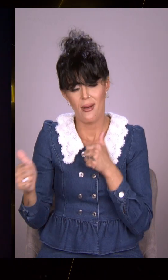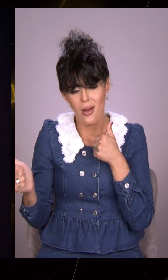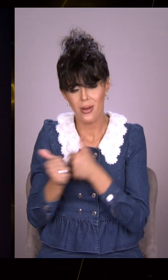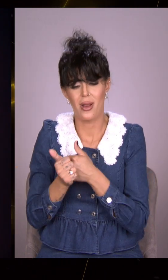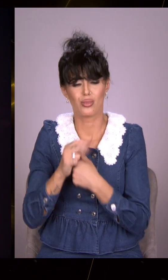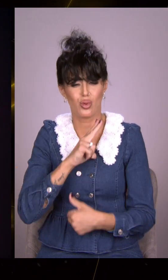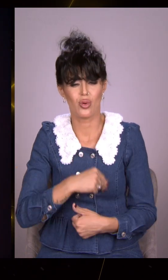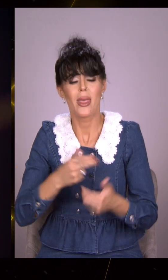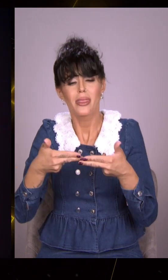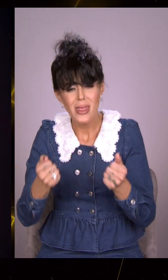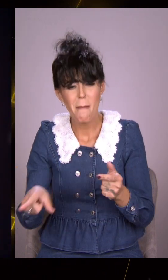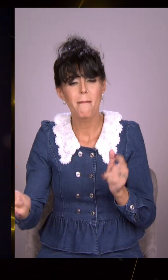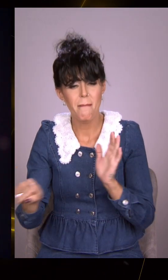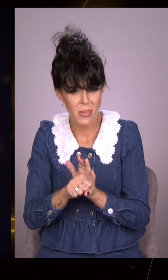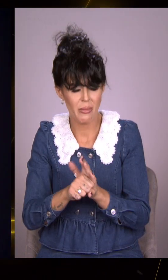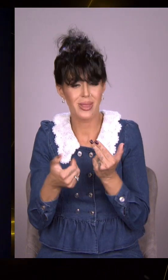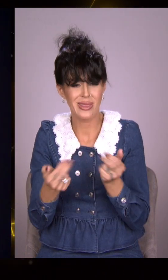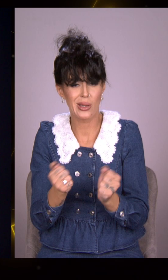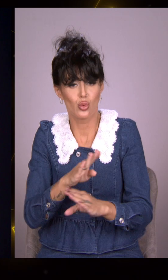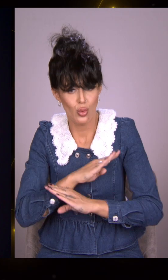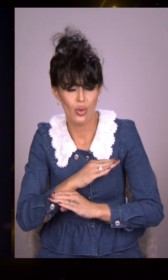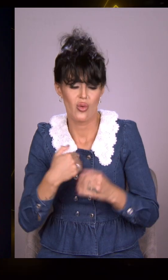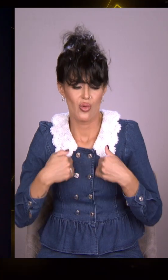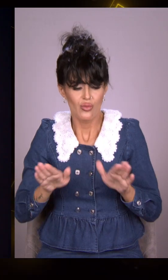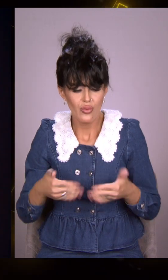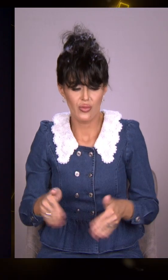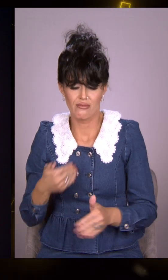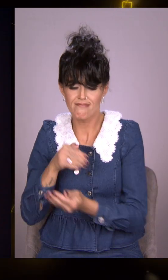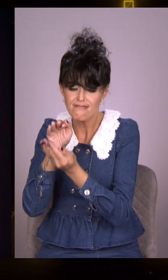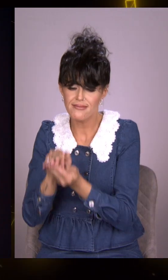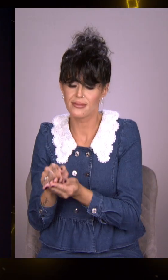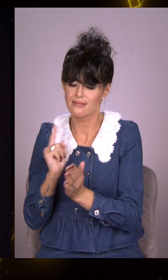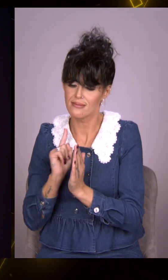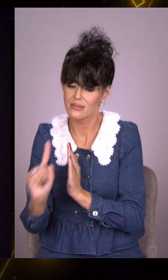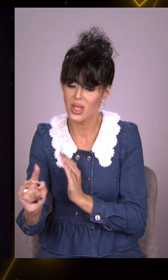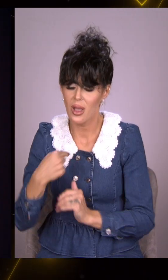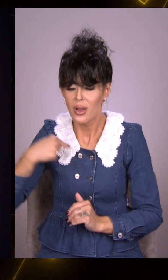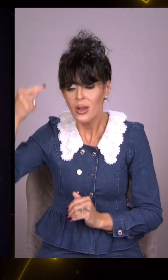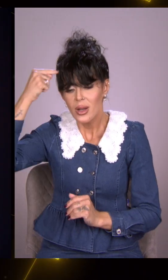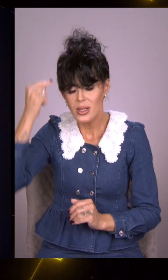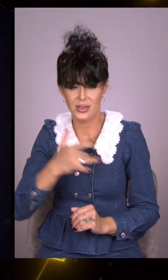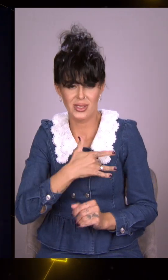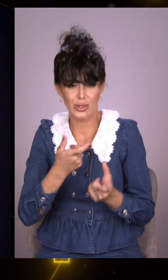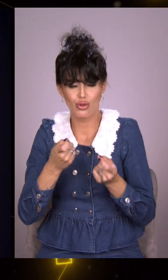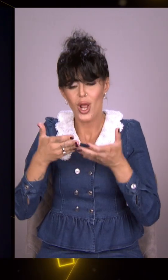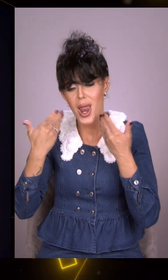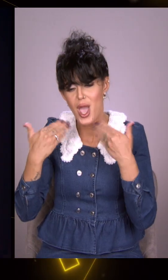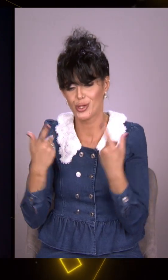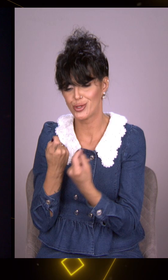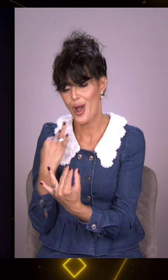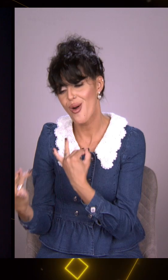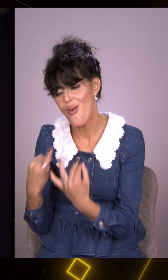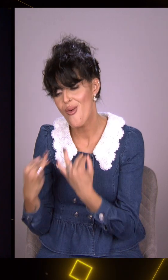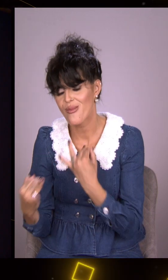Я так ходжу, на кожен день туди ходила. Мені легше було. Я знала, що я пішла, провідала з нею, побалакала.